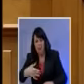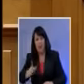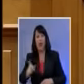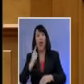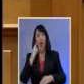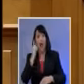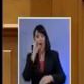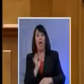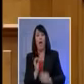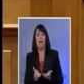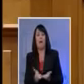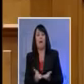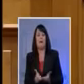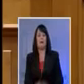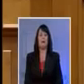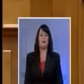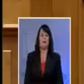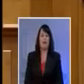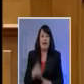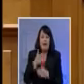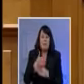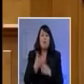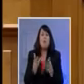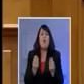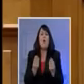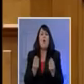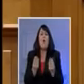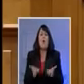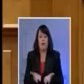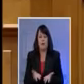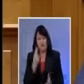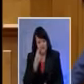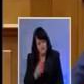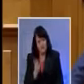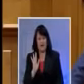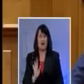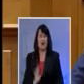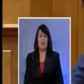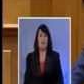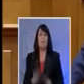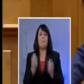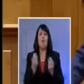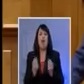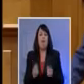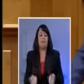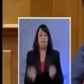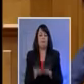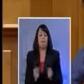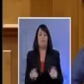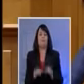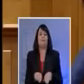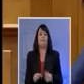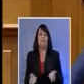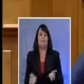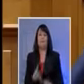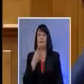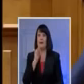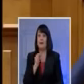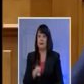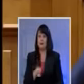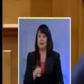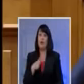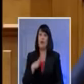τους γιατί φαίνεται ότι έχουν πάρα πολλά να κρύψουν και ακόμα περισσότερα να συγκαλύψουν. Και γι' αυτό θέλουν να